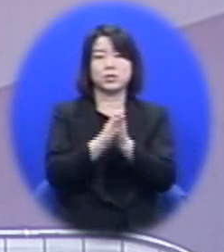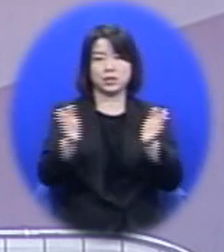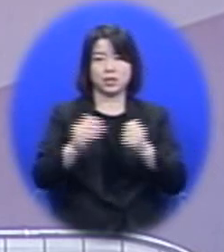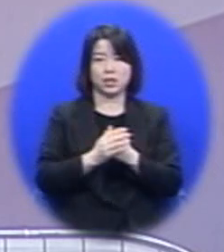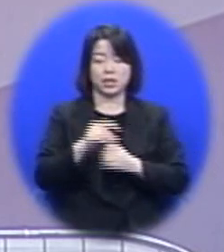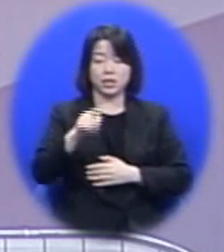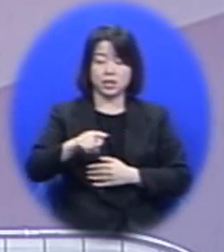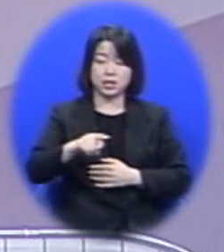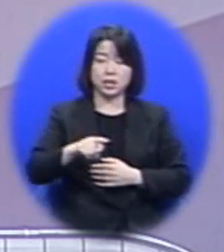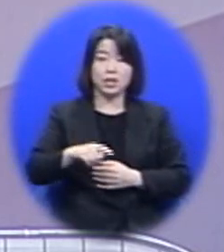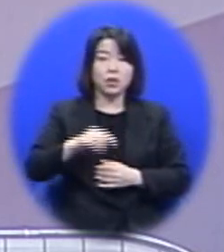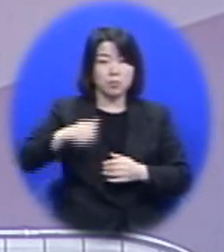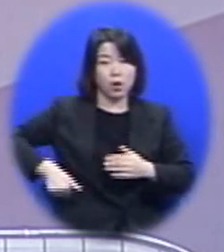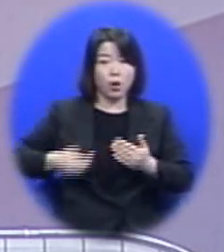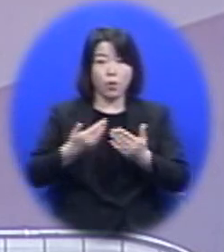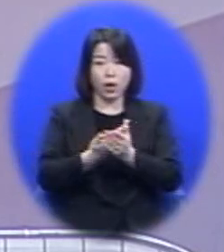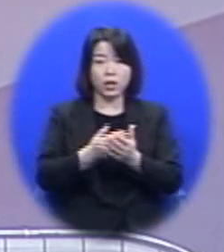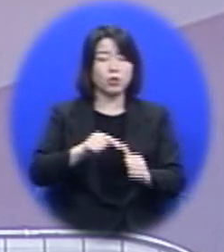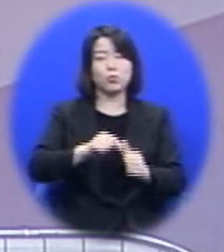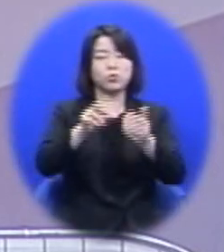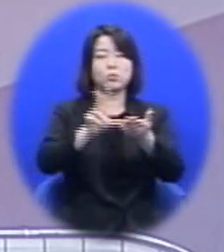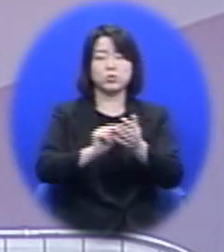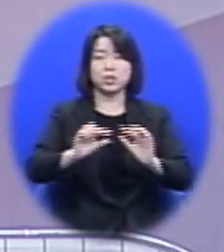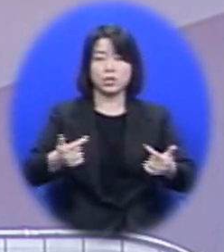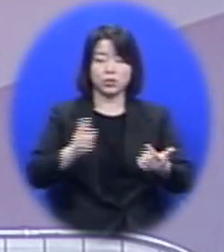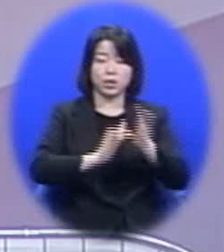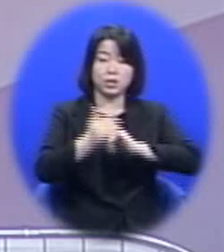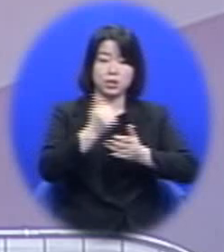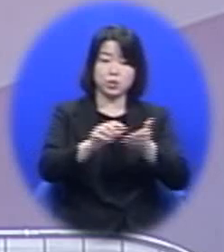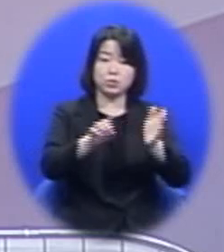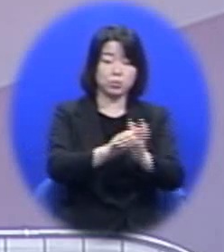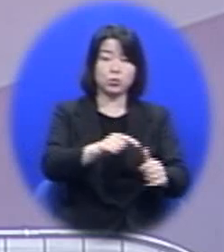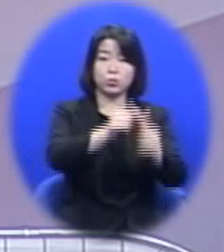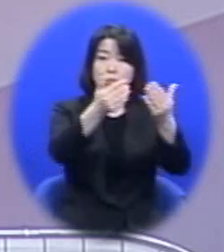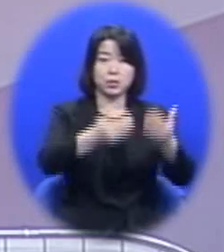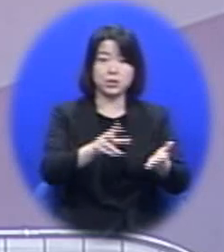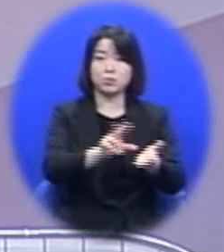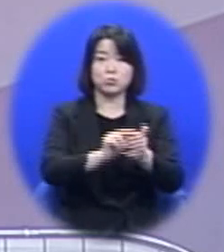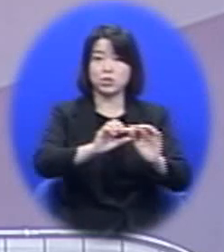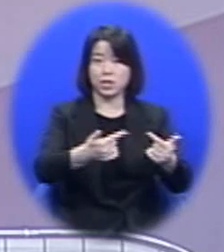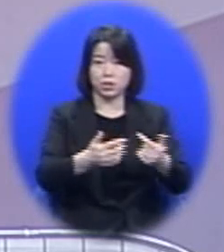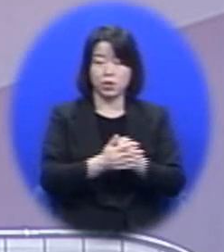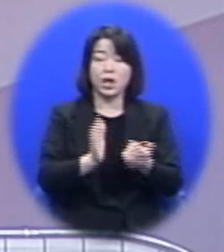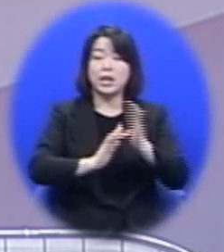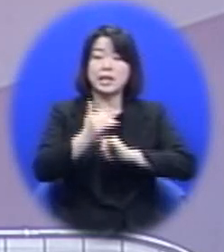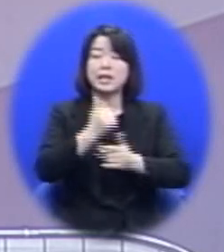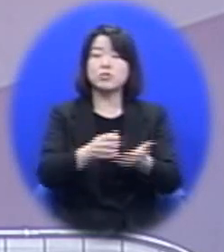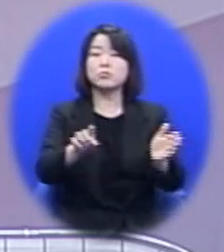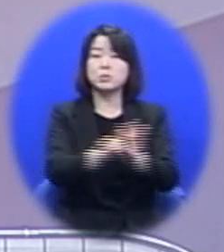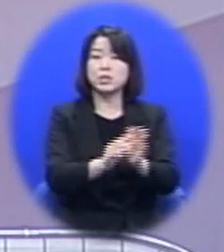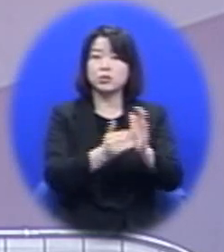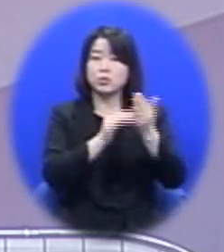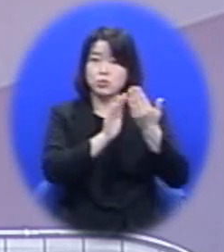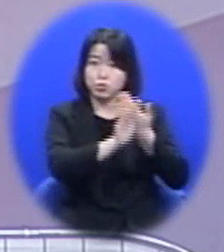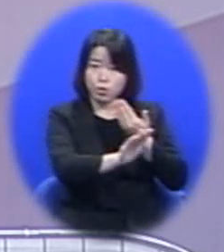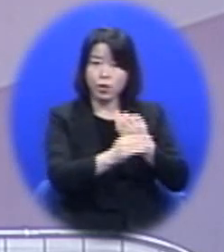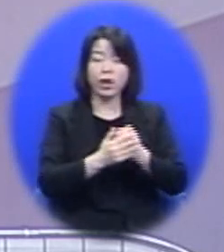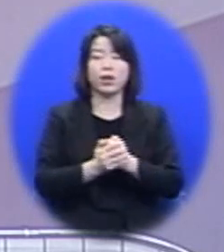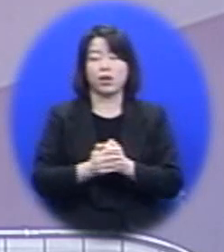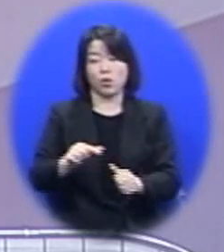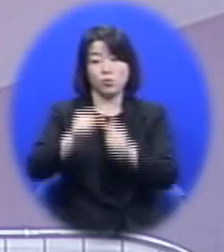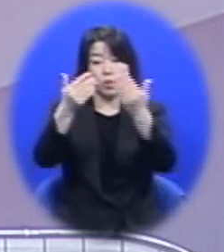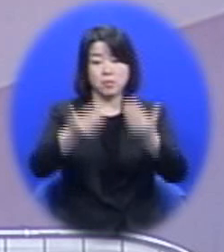문제 아닙니다. 예수 믿고 구원받으라는 문제 아니에요. 예수를 믿었는데,